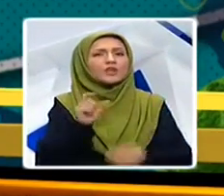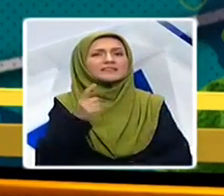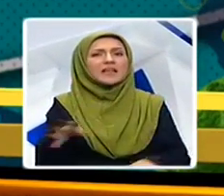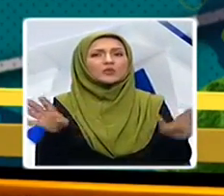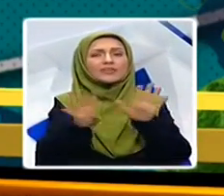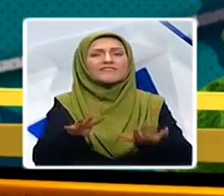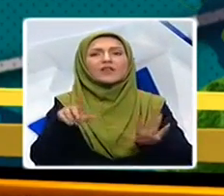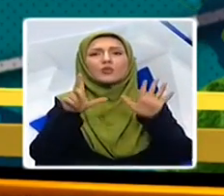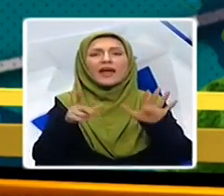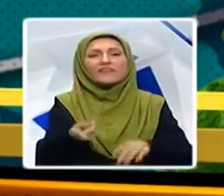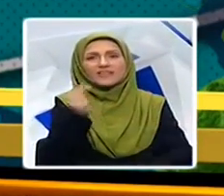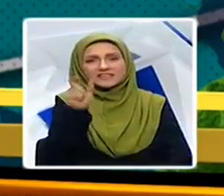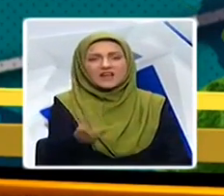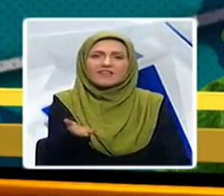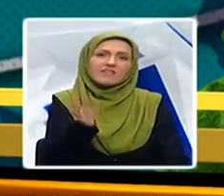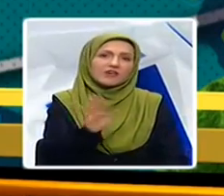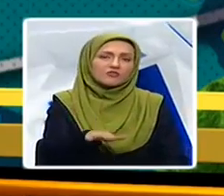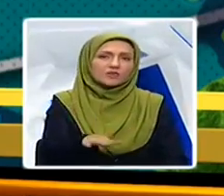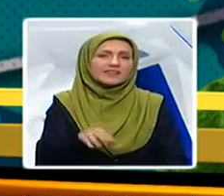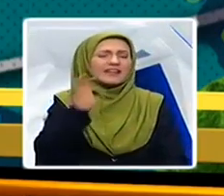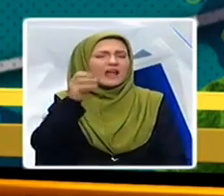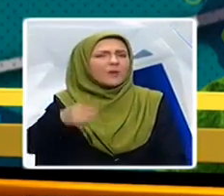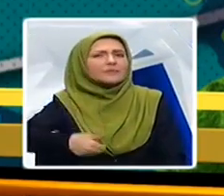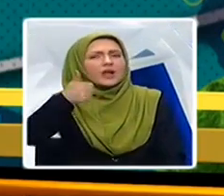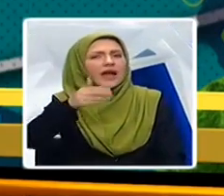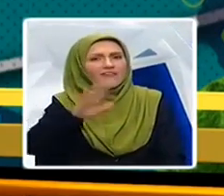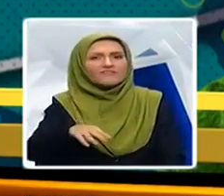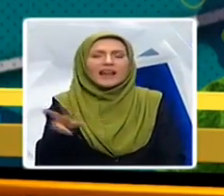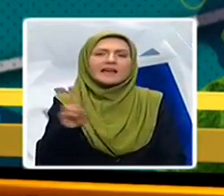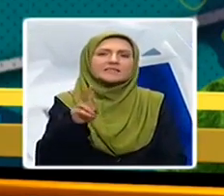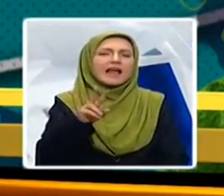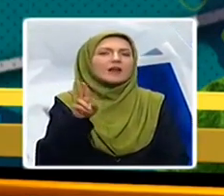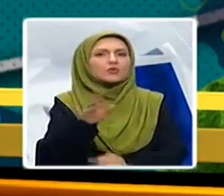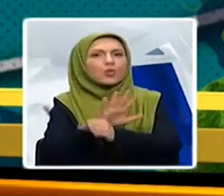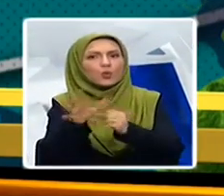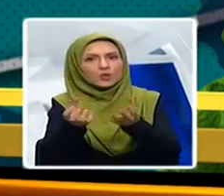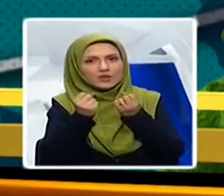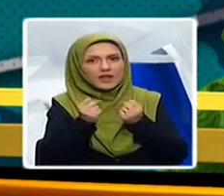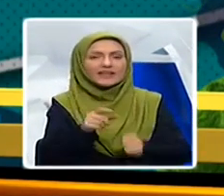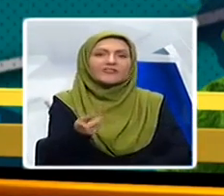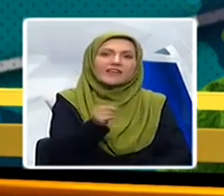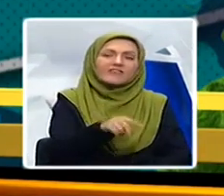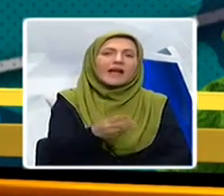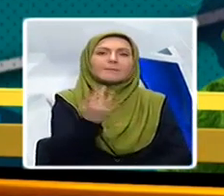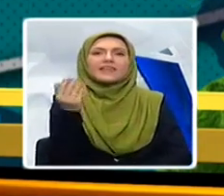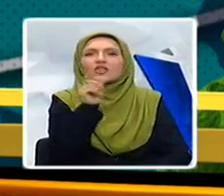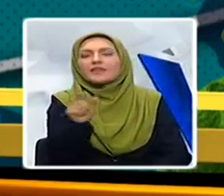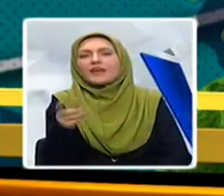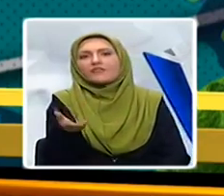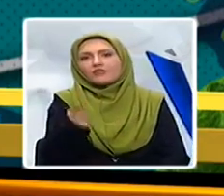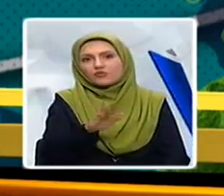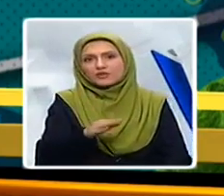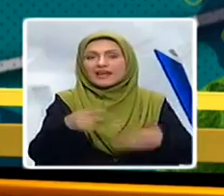197,000 نفر گذشته. آمریکا در بین کشورهای جهان هم از نظر تعداد مبتلایان به ویروس کرونا و هم از نظر تعداد قربانیان